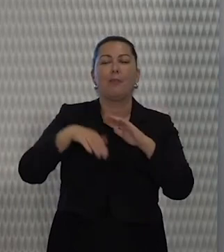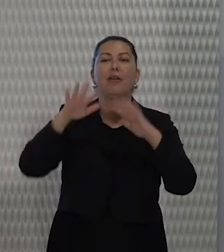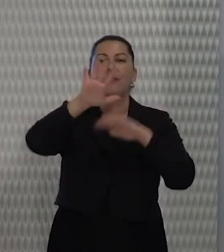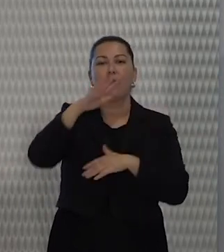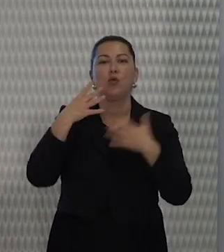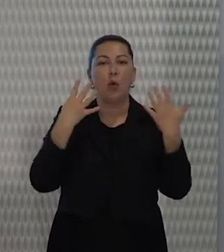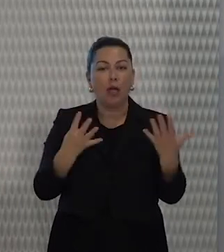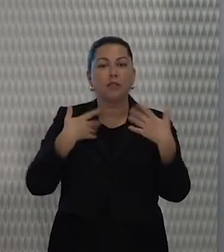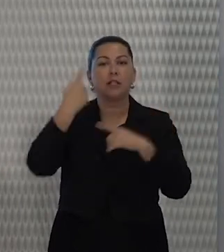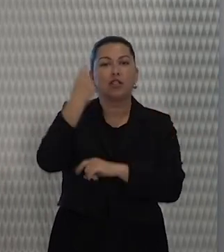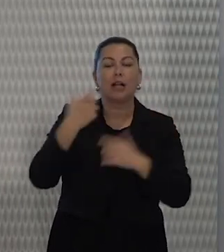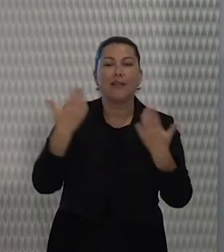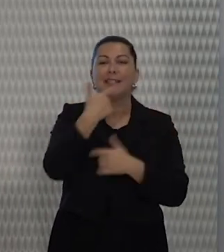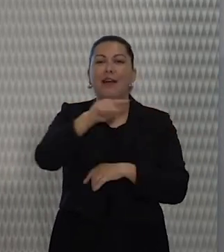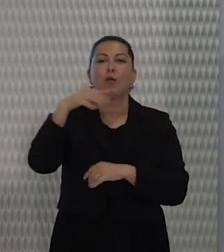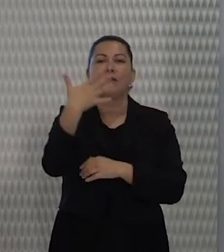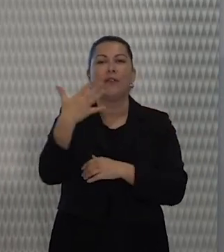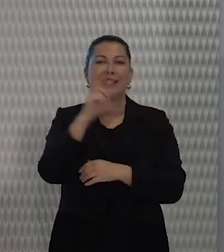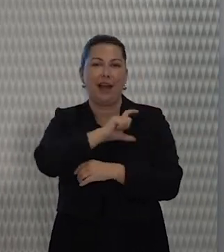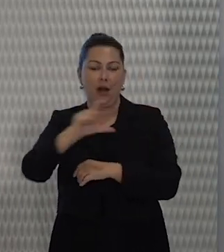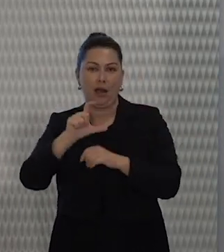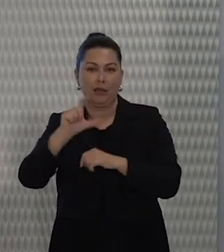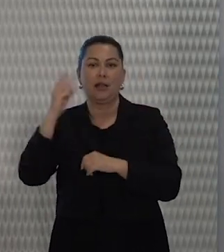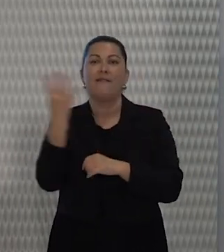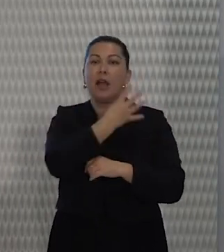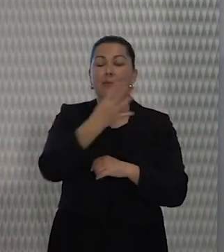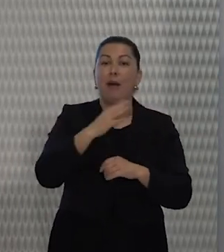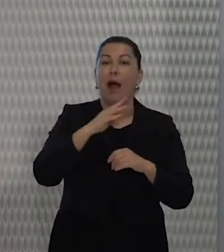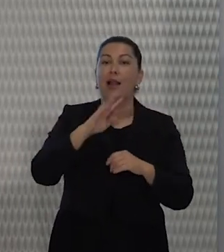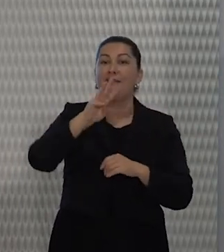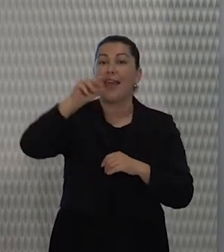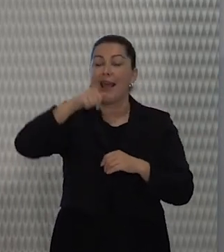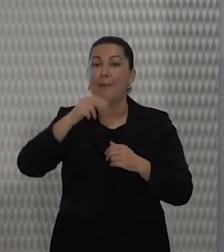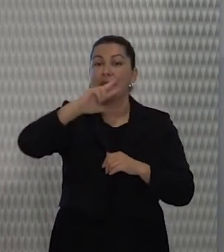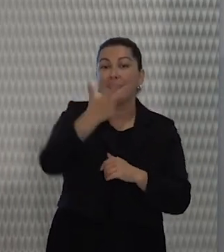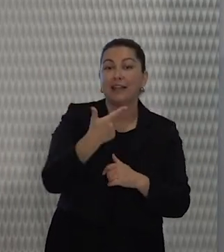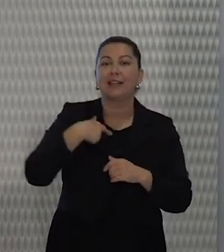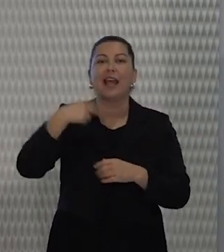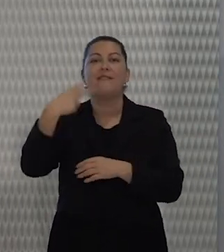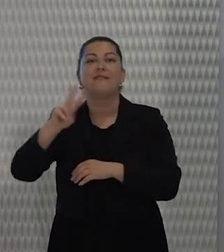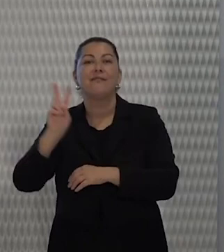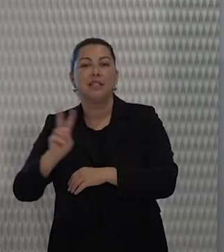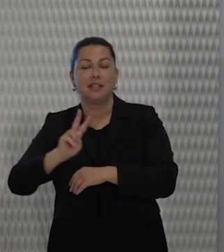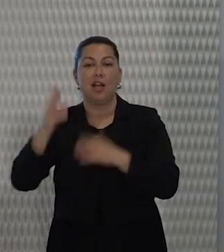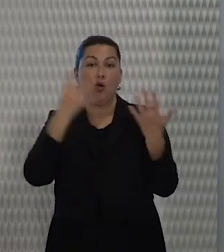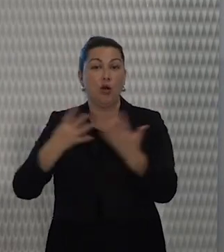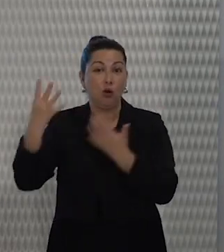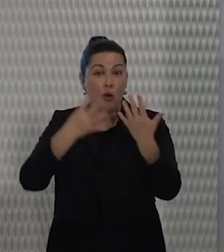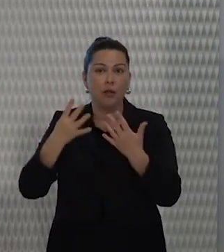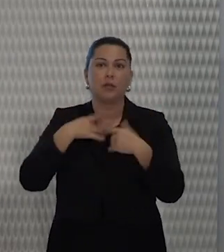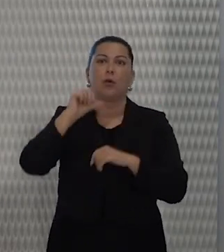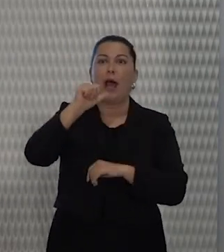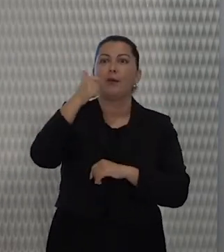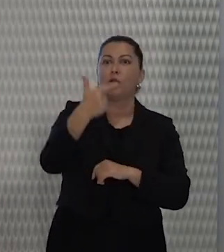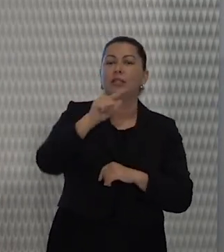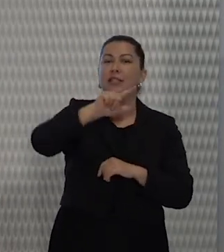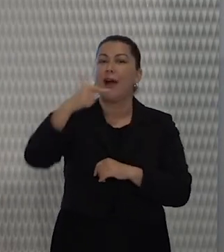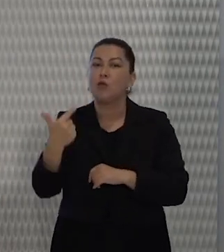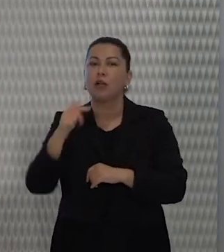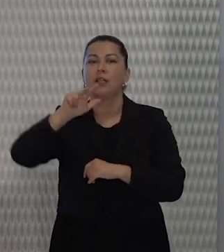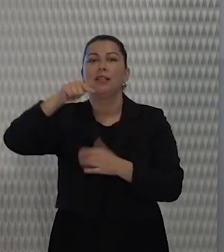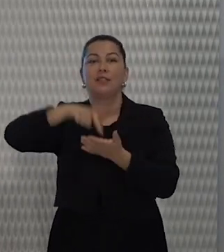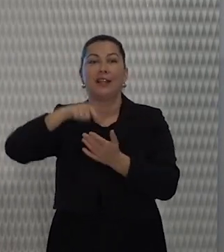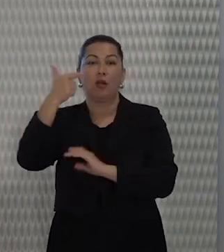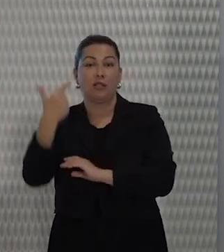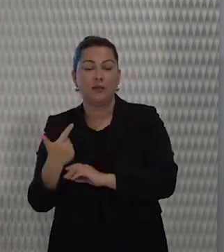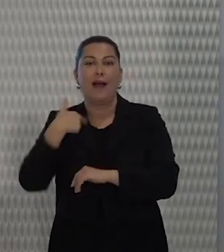1995 startete er dann in der 250er-Klasse, 4-mal WM-Dritter, Vize-Weltmeister 1999 und 91, 92, 2002